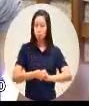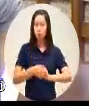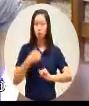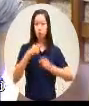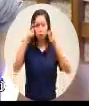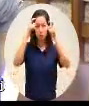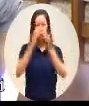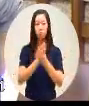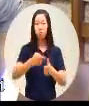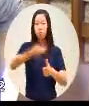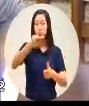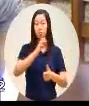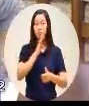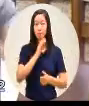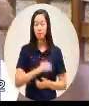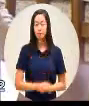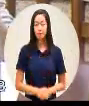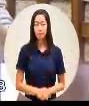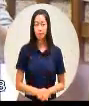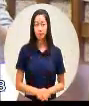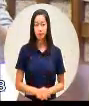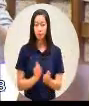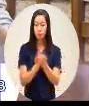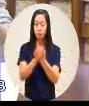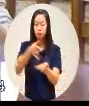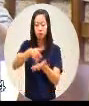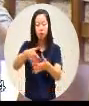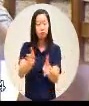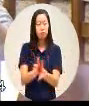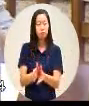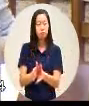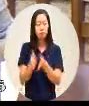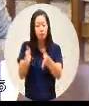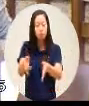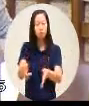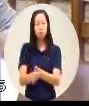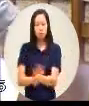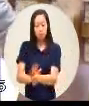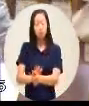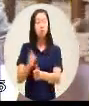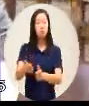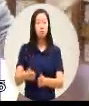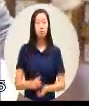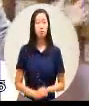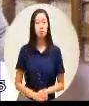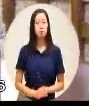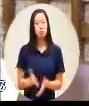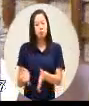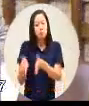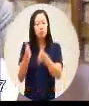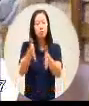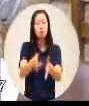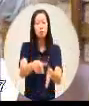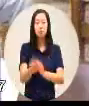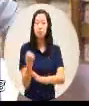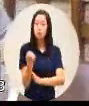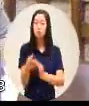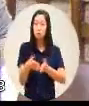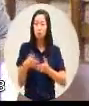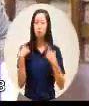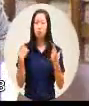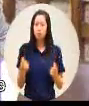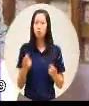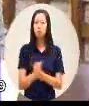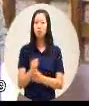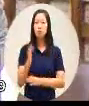名，对弱势族群又更进一步。为什么我们不朝这个方面去想？这个本来政